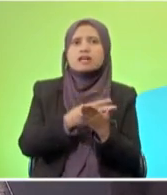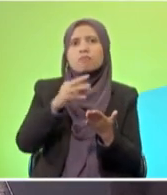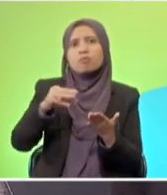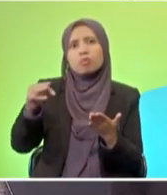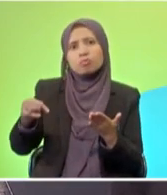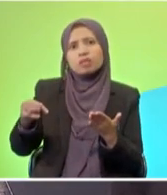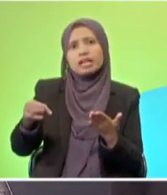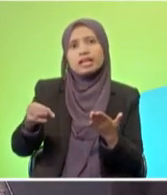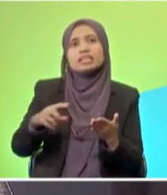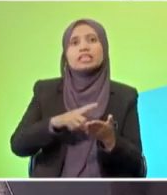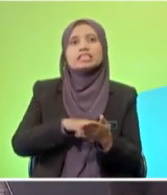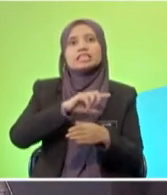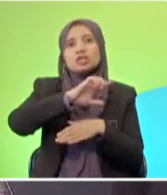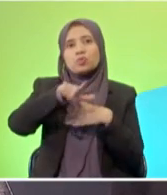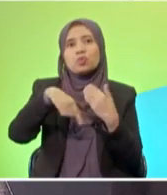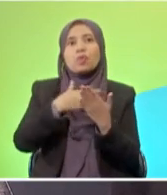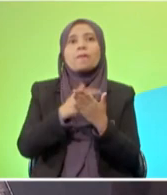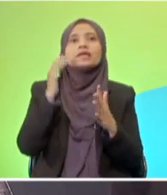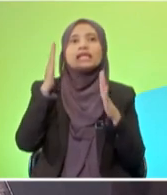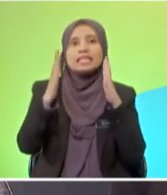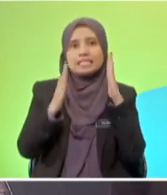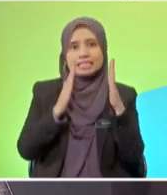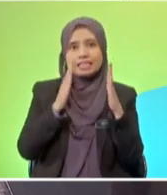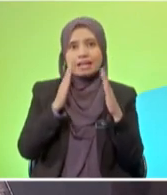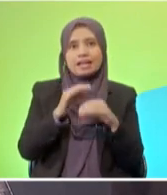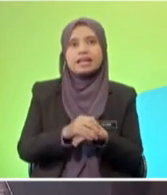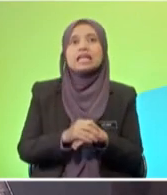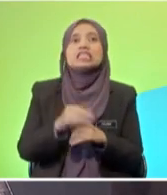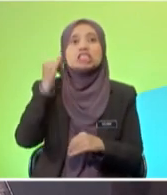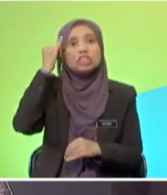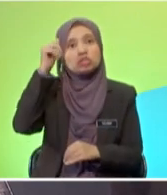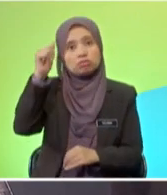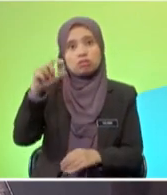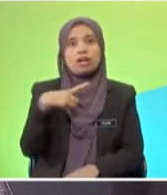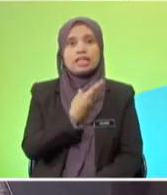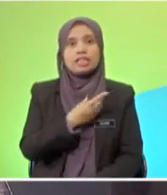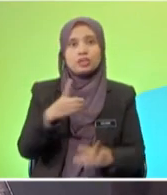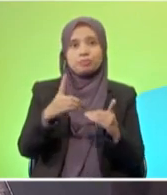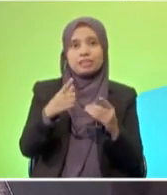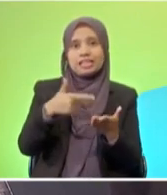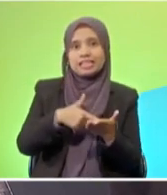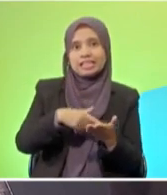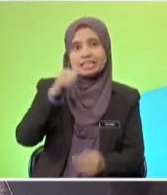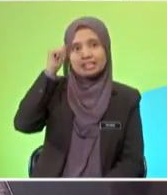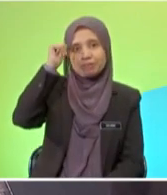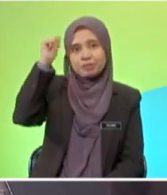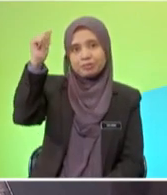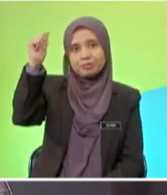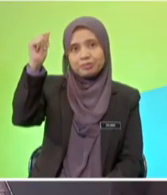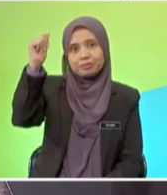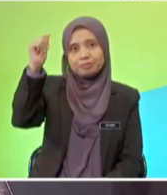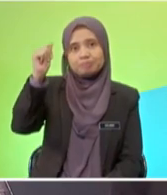dan juga disuruh Malaysia untuk menonton berjumpa lagi dengan hari Assalamualaikum warahmatullahi